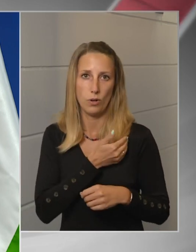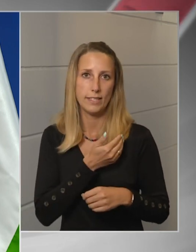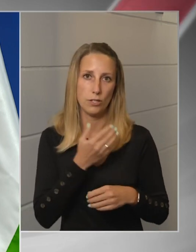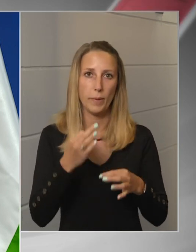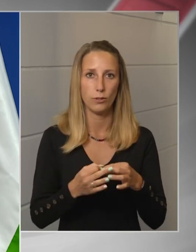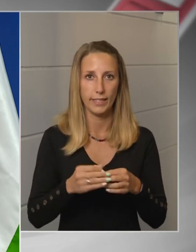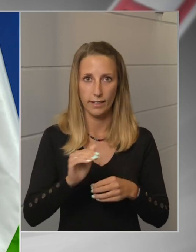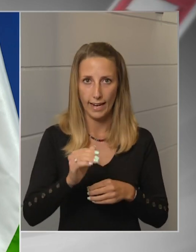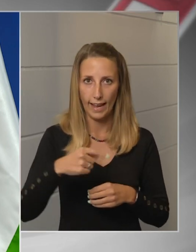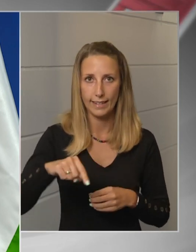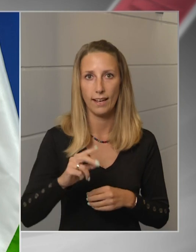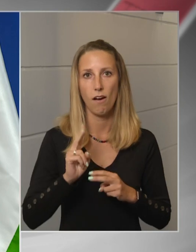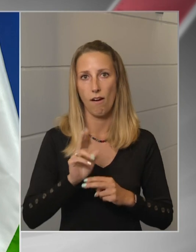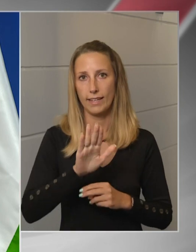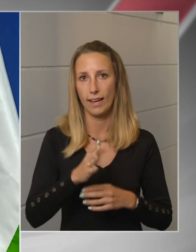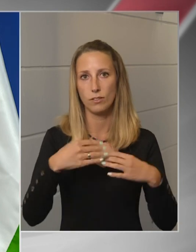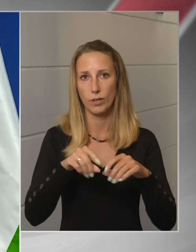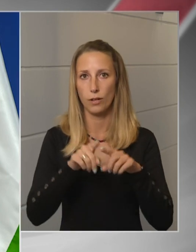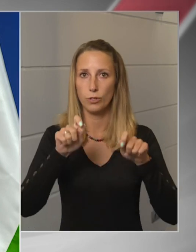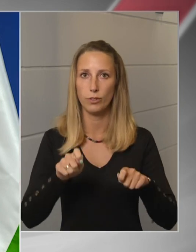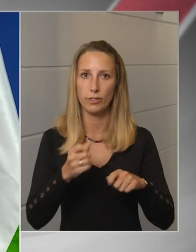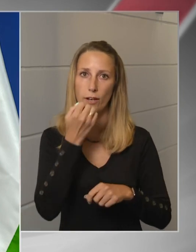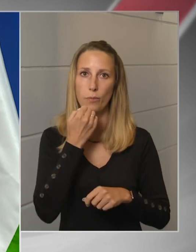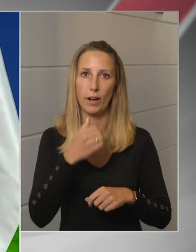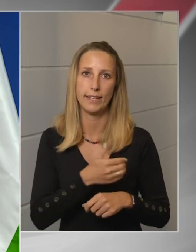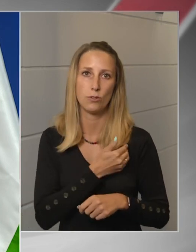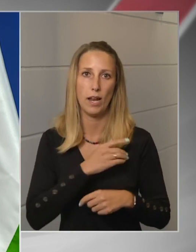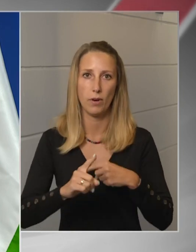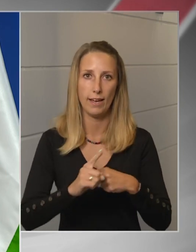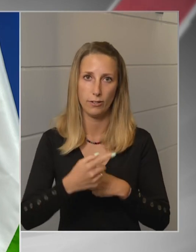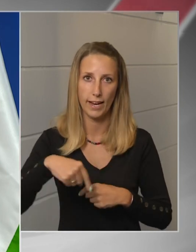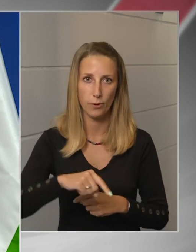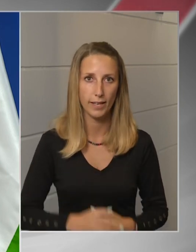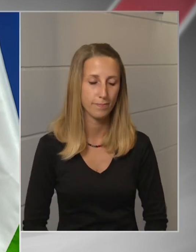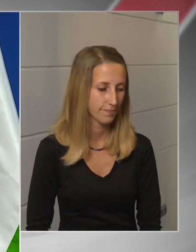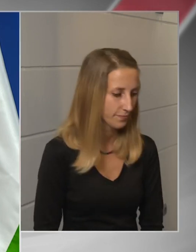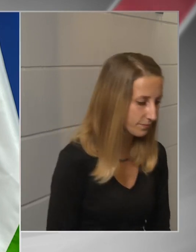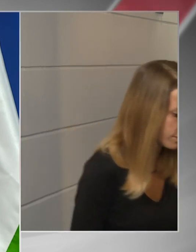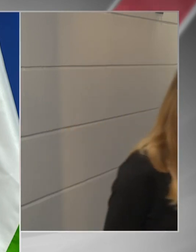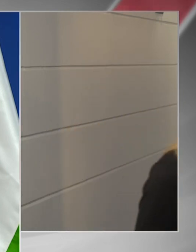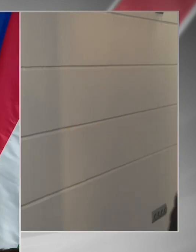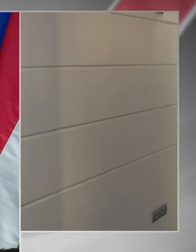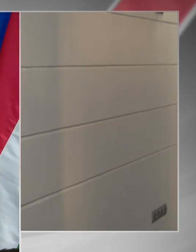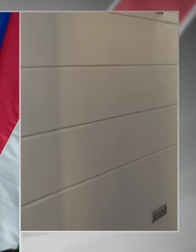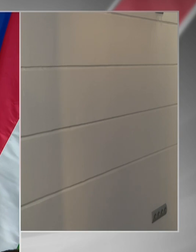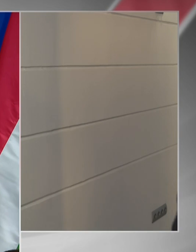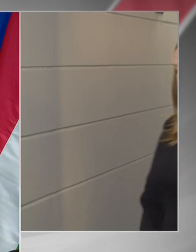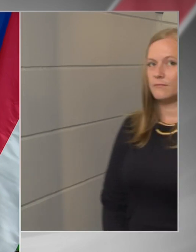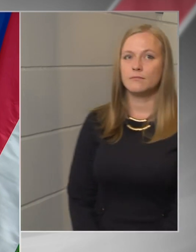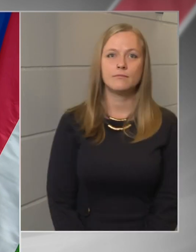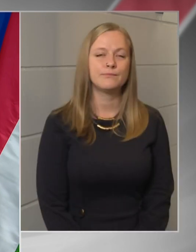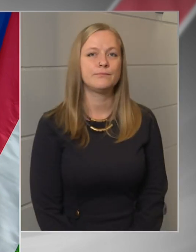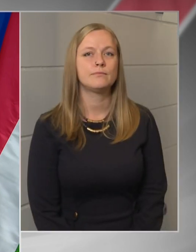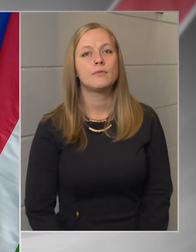azoknak a gyerekeknek, akiknek a szüleik úgy döntöttek, hogy egy magániskolába járatják őket. Köszönöm szintén az ATV híradó